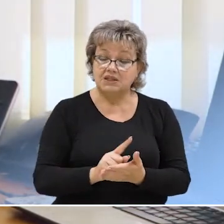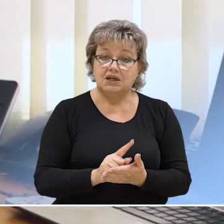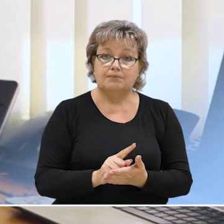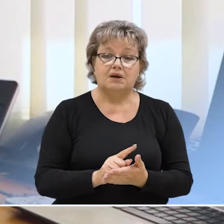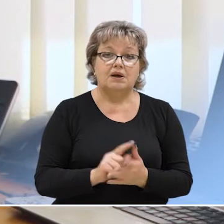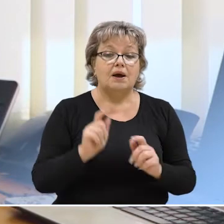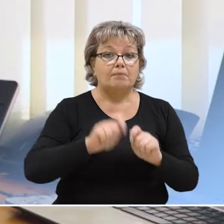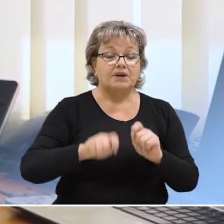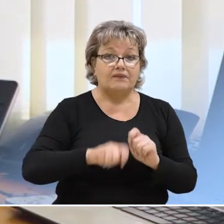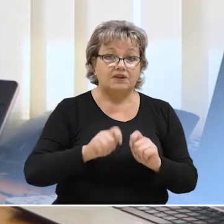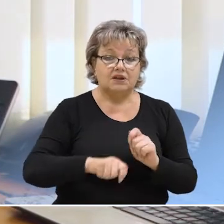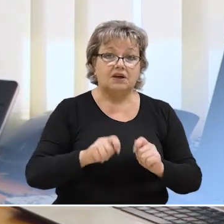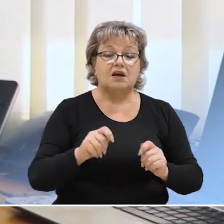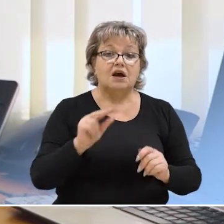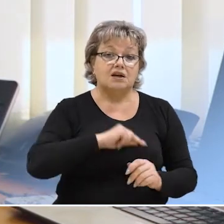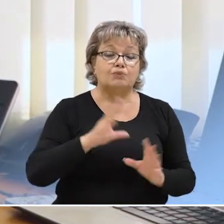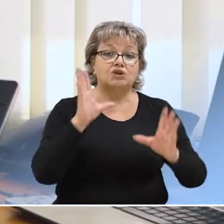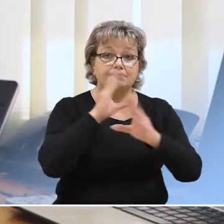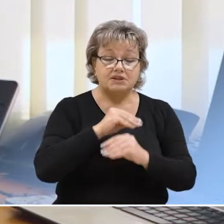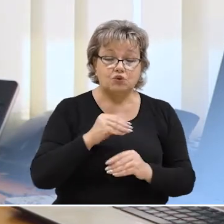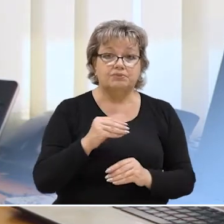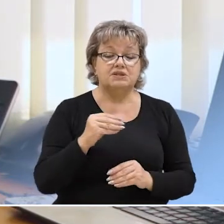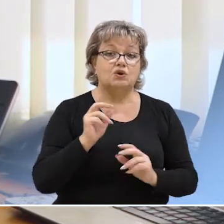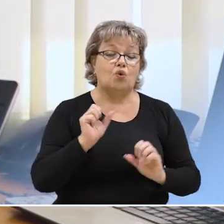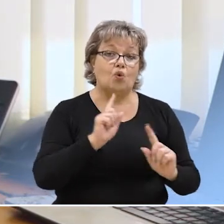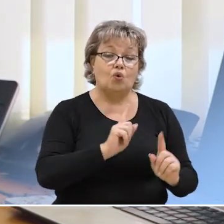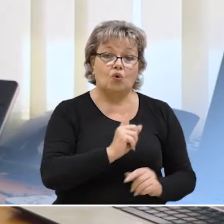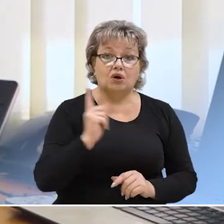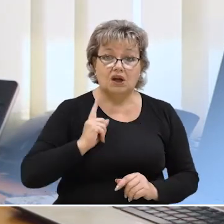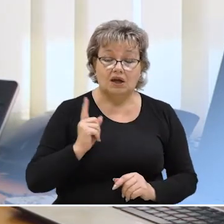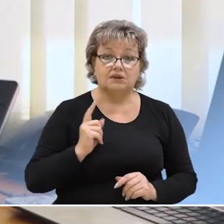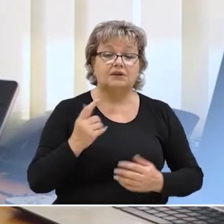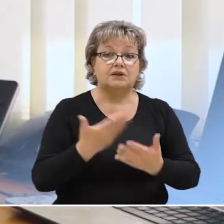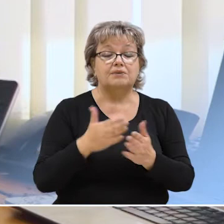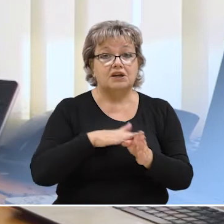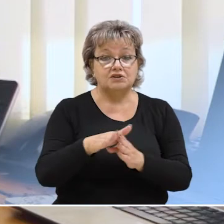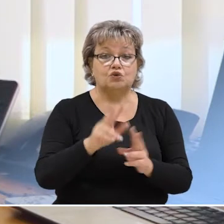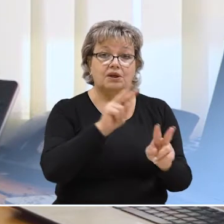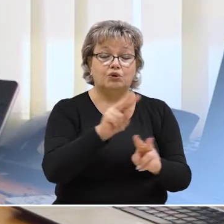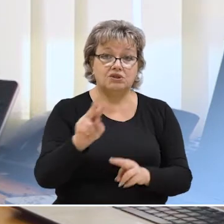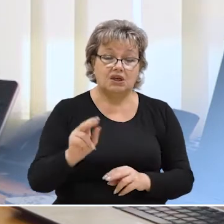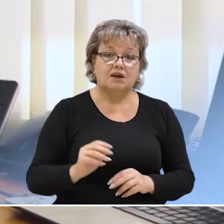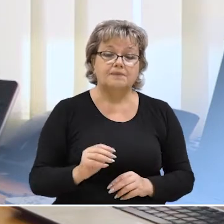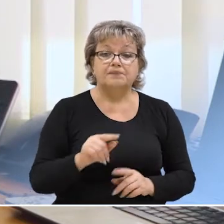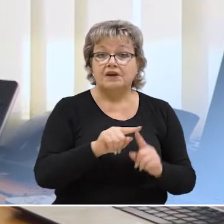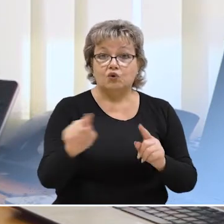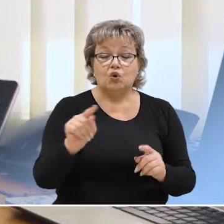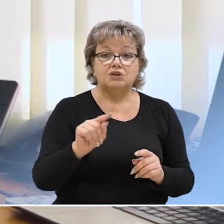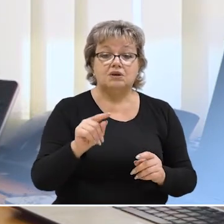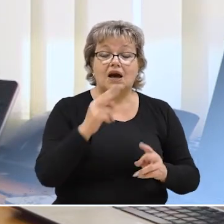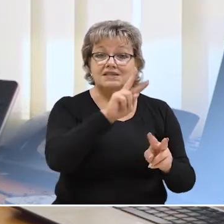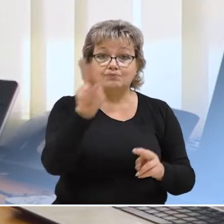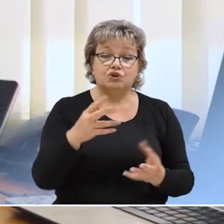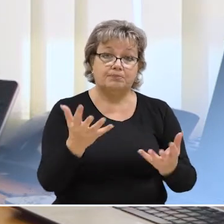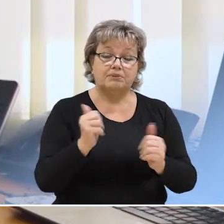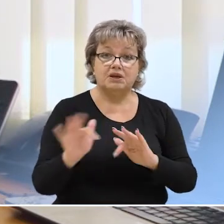с обязательной проверкой работоспособности технических средств охраны, подключенных к пультам централизованного наблюдения. В